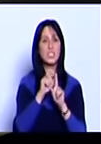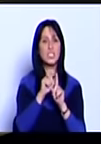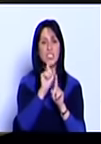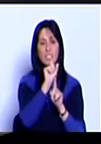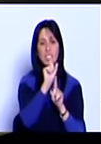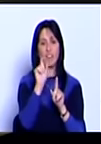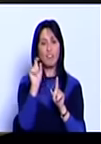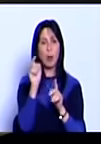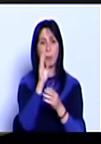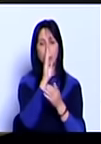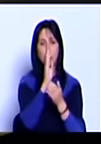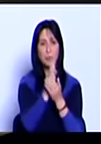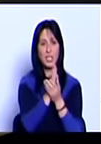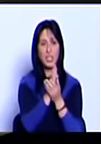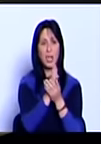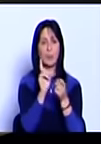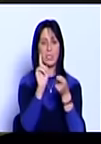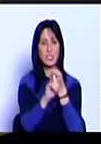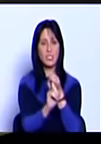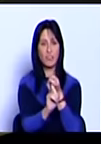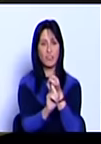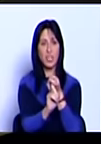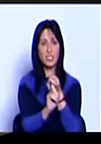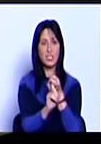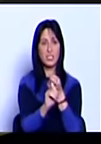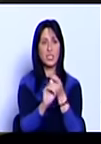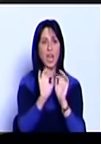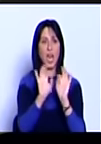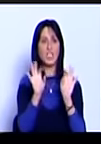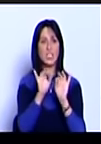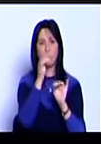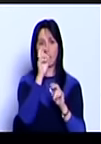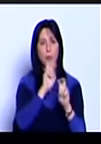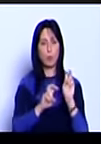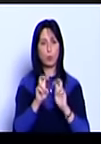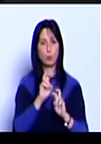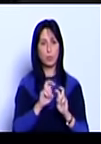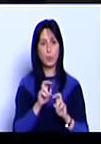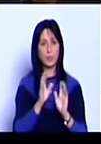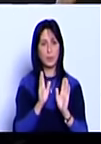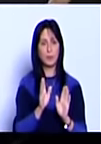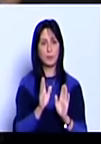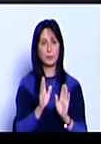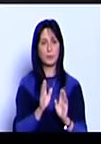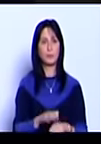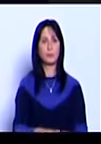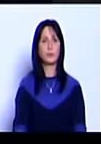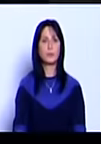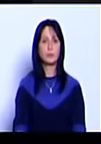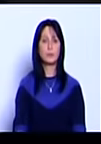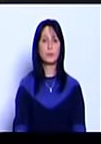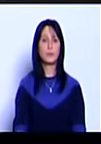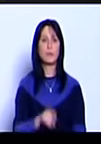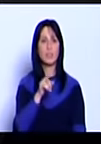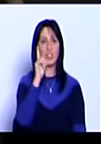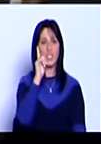რომელსაც პირდაპირ დეფინიციას მერე და ენციკლოპედიურ ახსნას ვერ მოუძებნი ამიტომ ვარქმევ ასე სიტყვას და